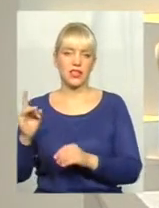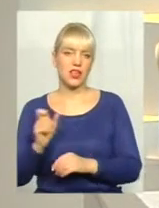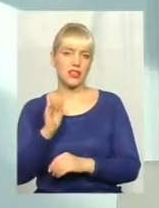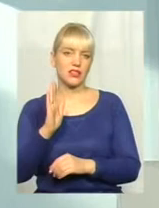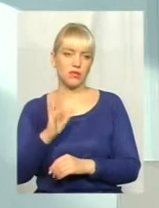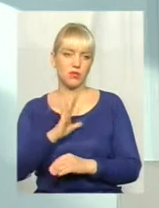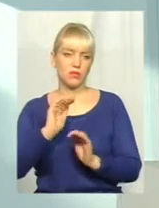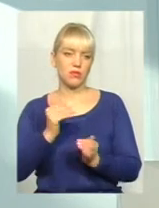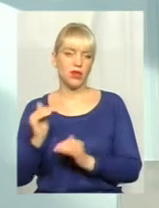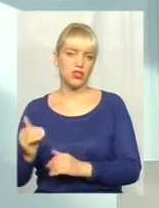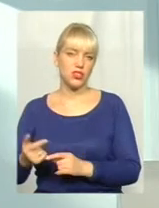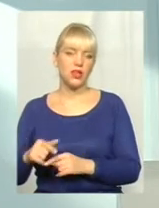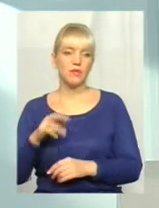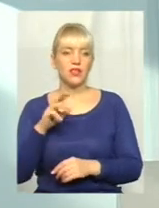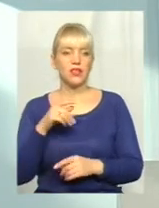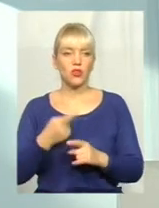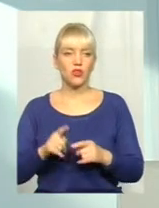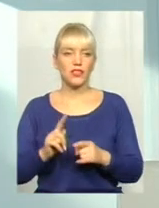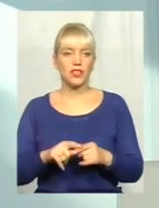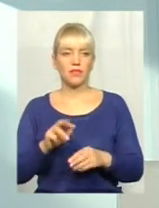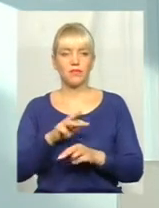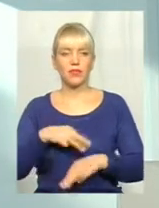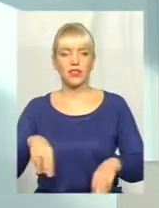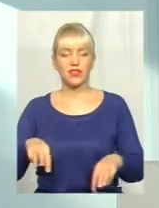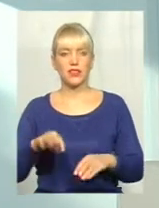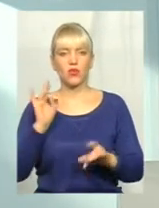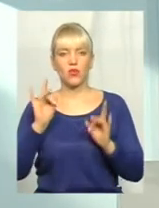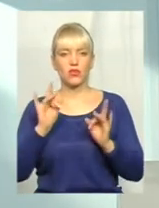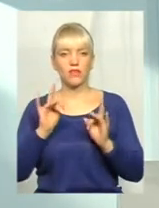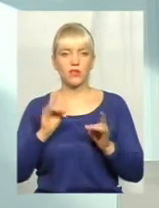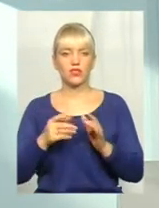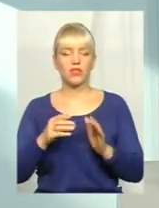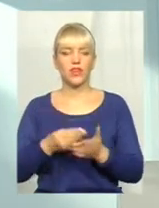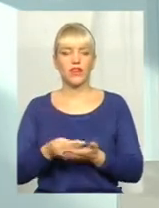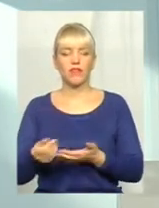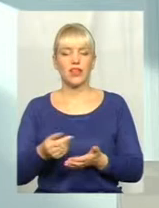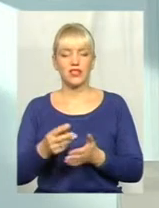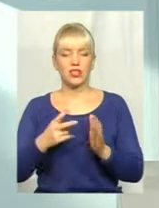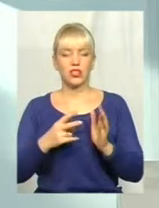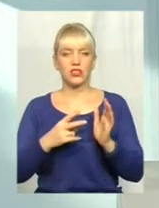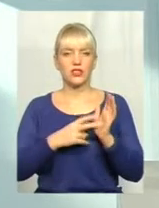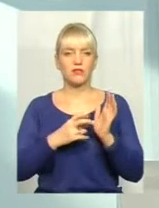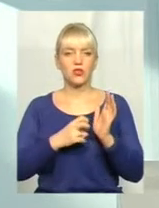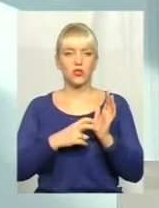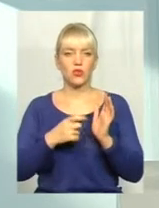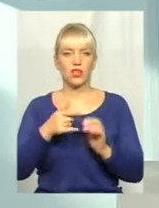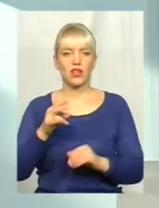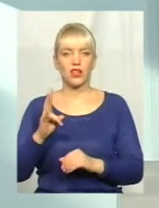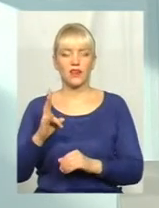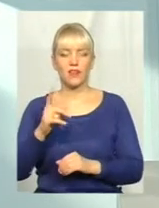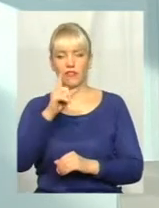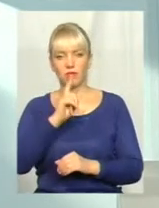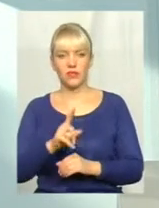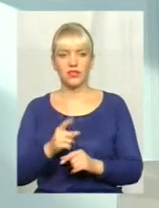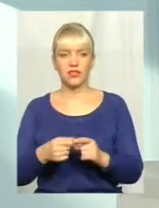В десятки разів, повірте. Це, міністр озвучив внески суми 700 гривень в місяць. Людину. Ну,